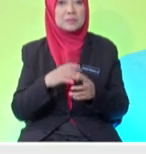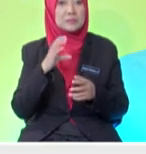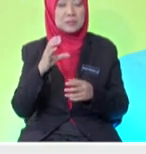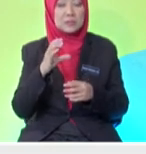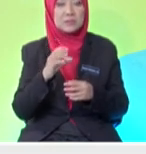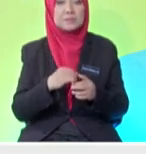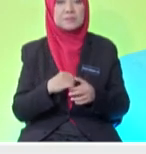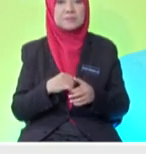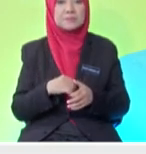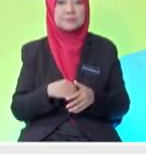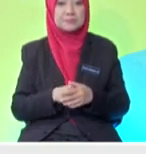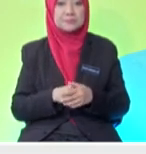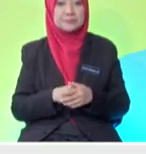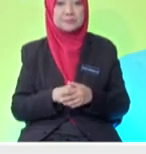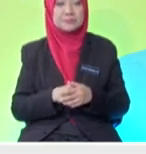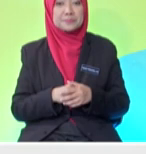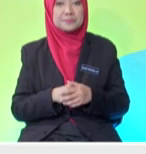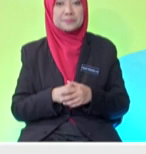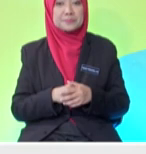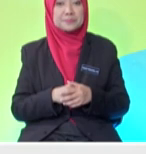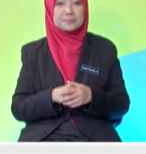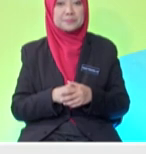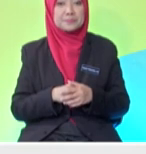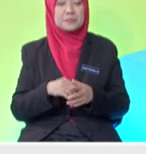untuk mendapat sudut 60°